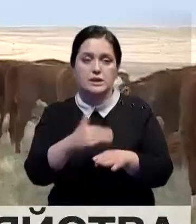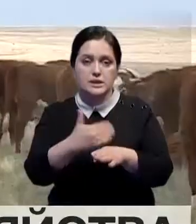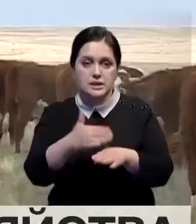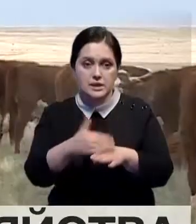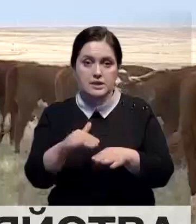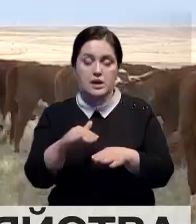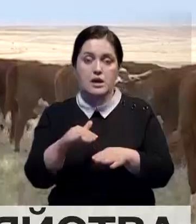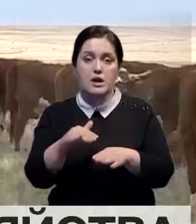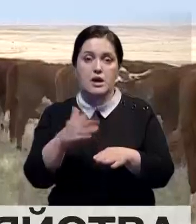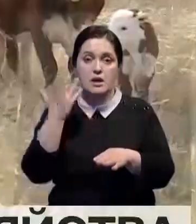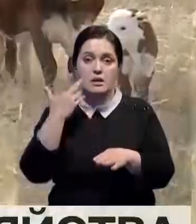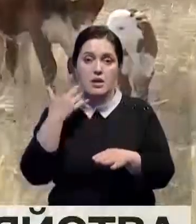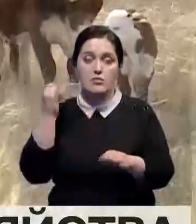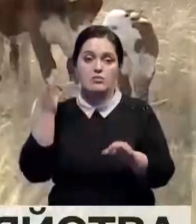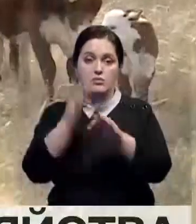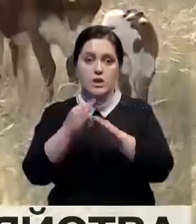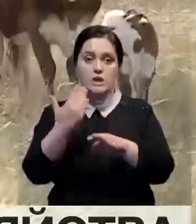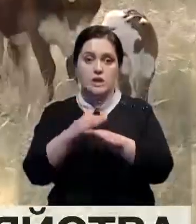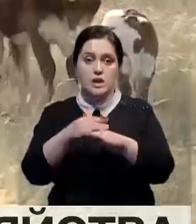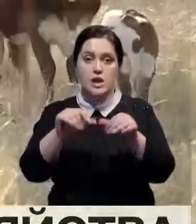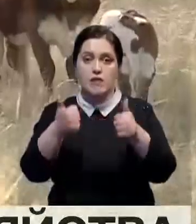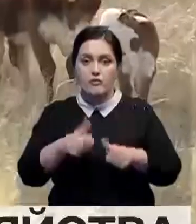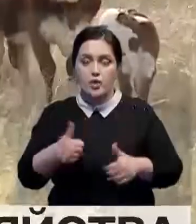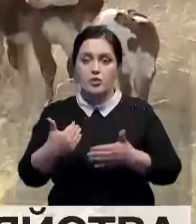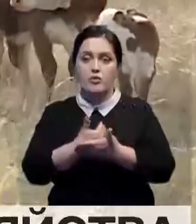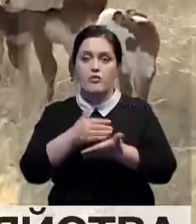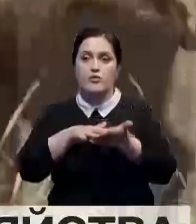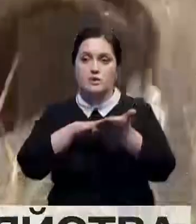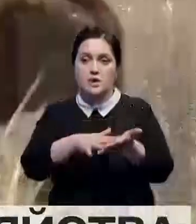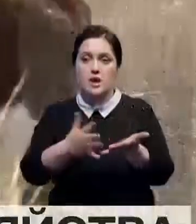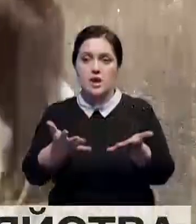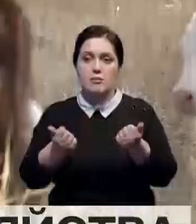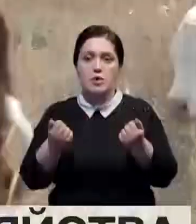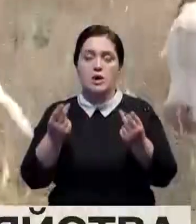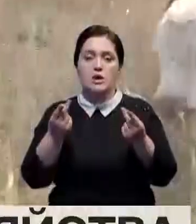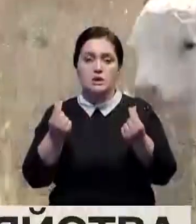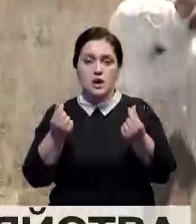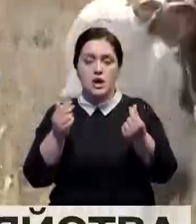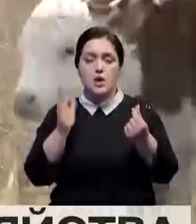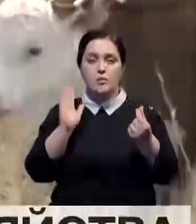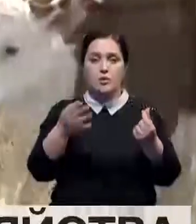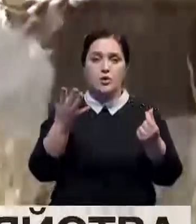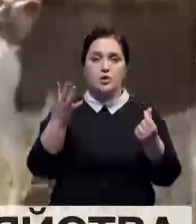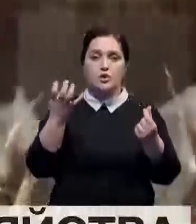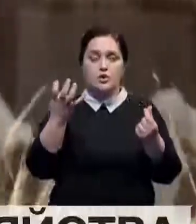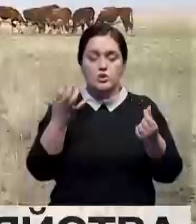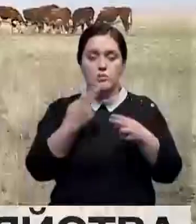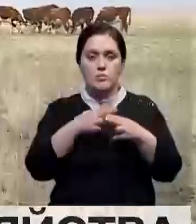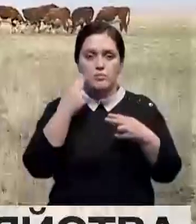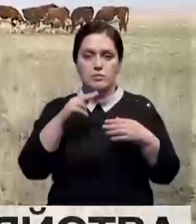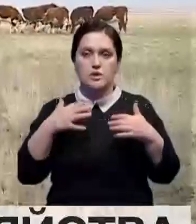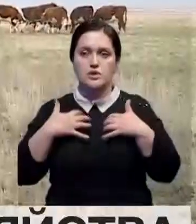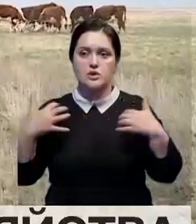корпорации. Как только выплатили кредит, оформили новую заявку. На полученные средства приобретут более 400 голов племенного